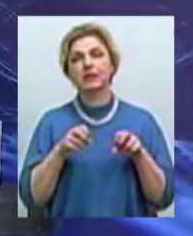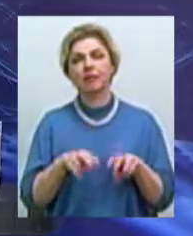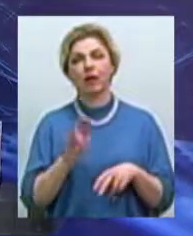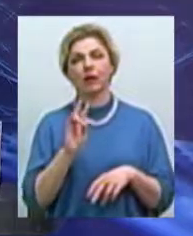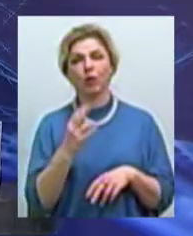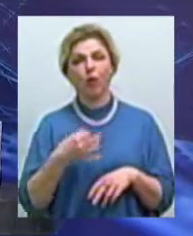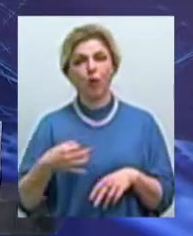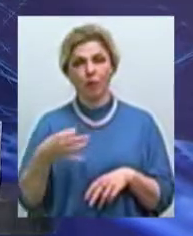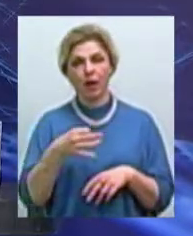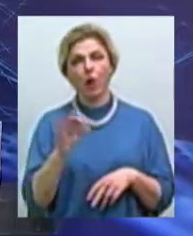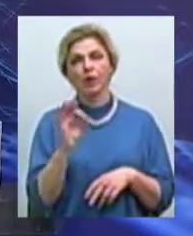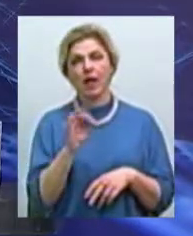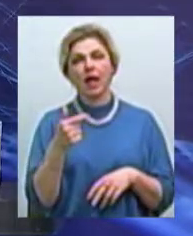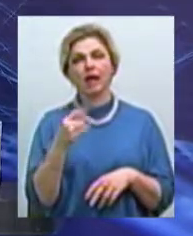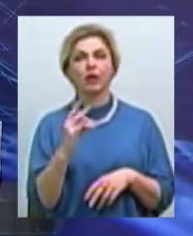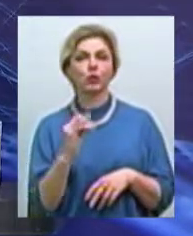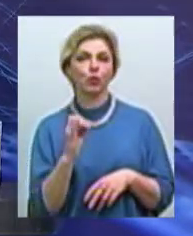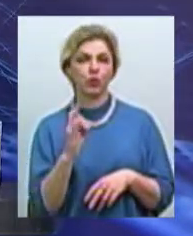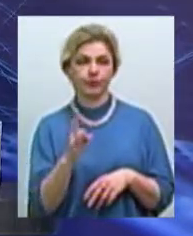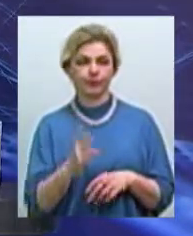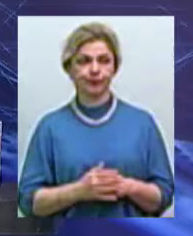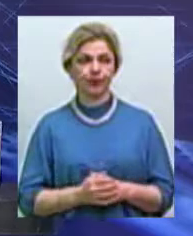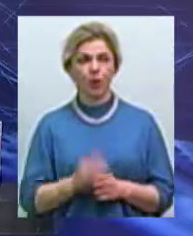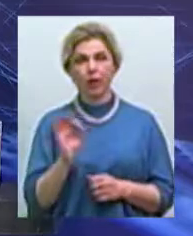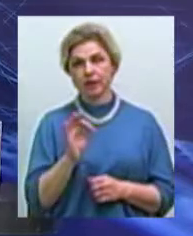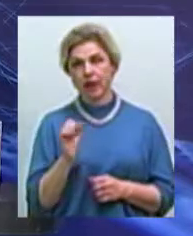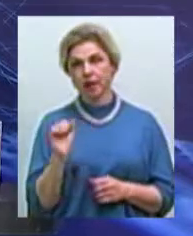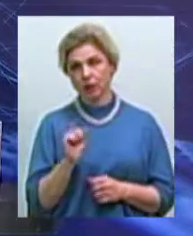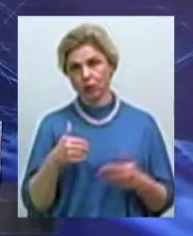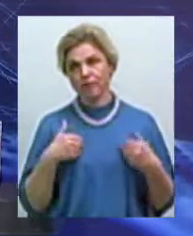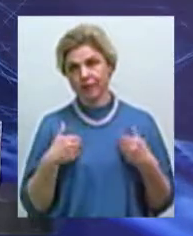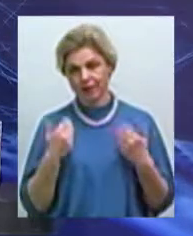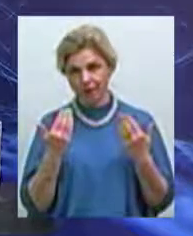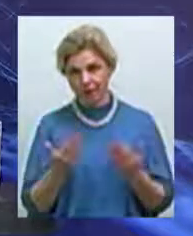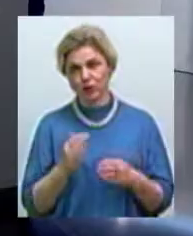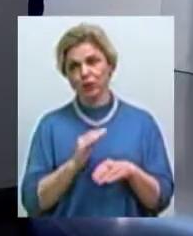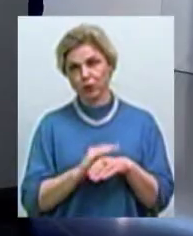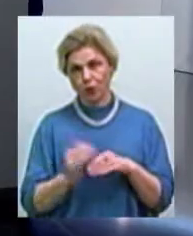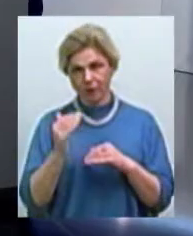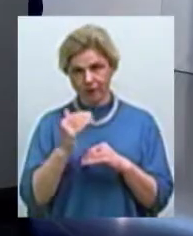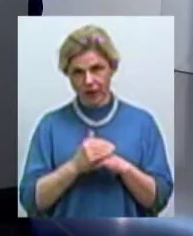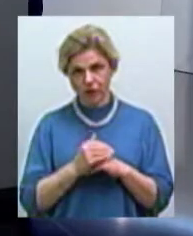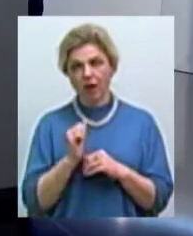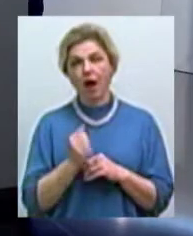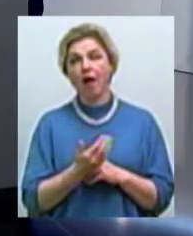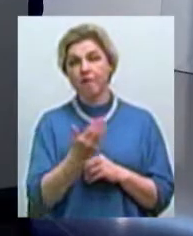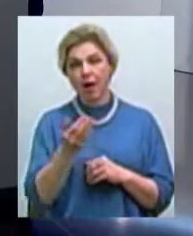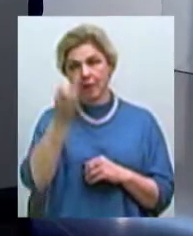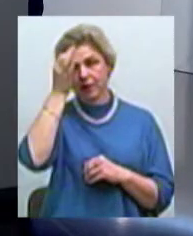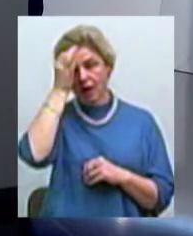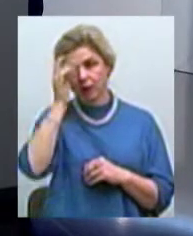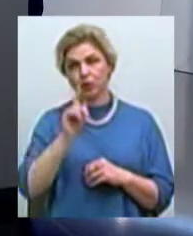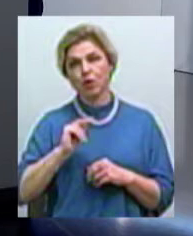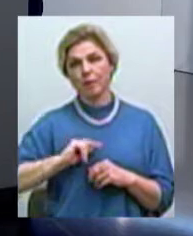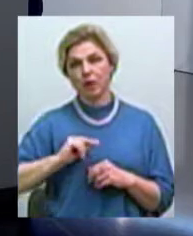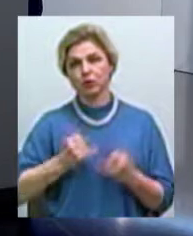області Олександр Гринюк. Олександр Анатолійович, я вас вітаю в нашій студії. Добрий вечір. Добрий вечір. А глядачам я нагадую, що ми працюємо в прямому